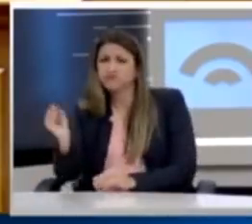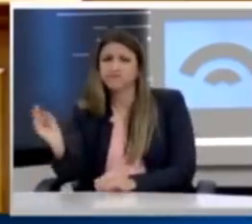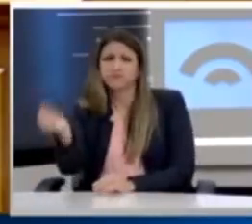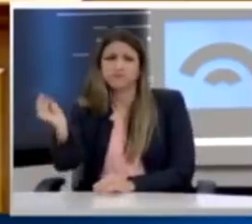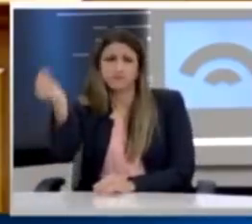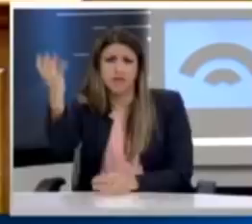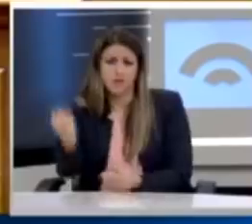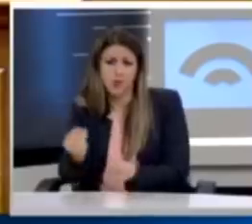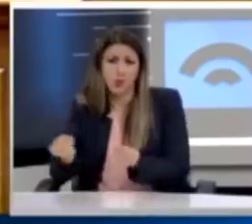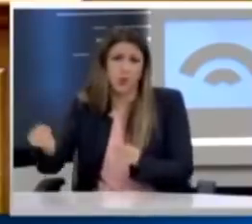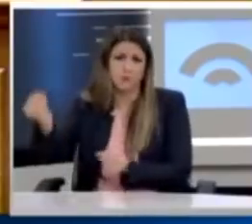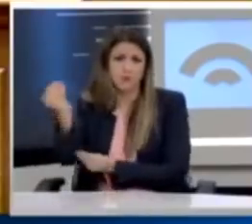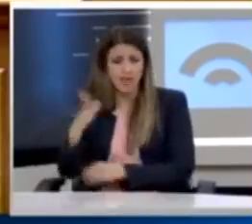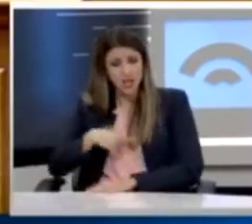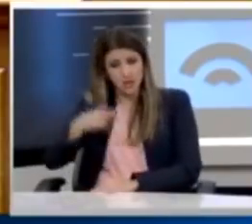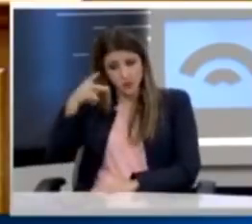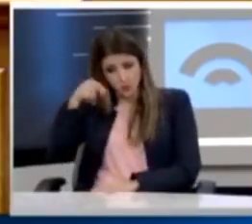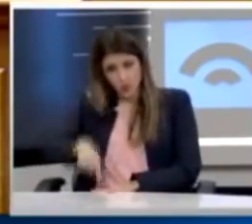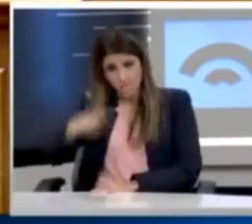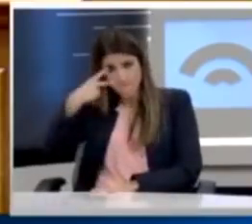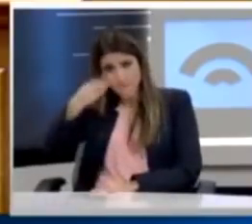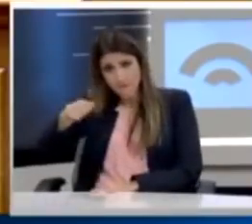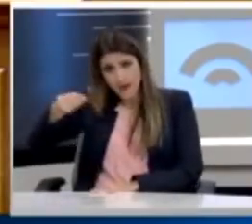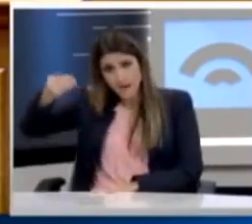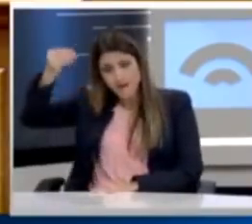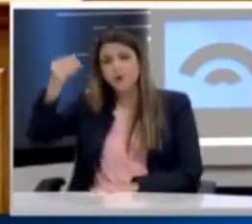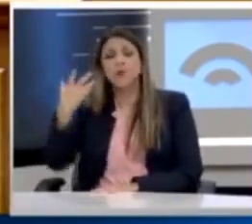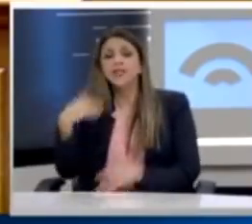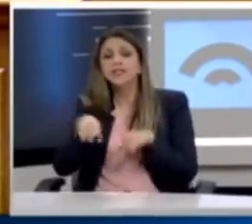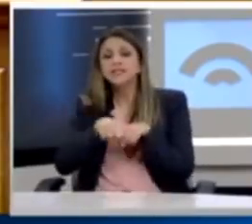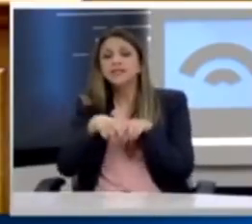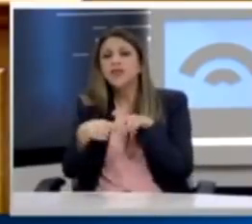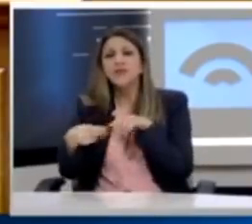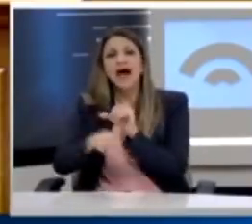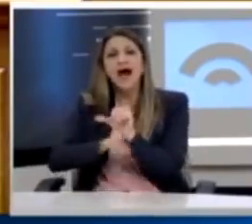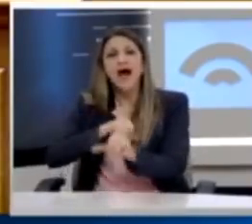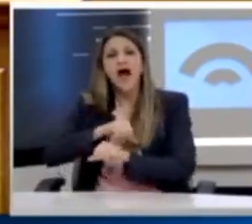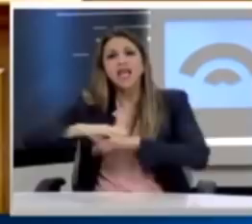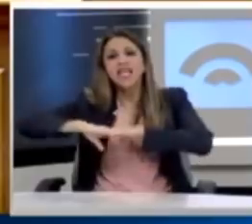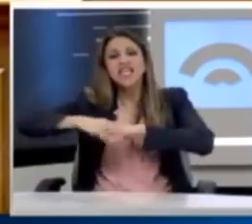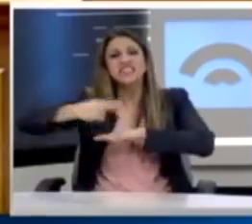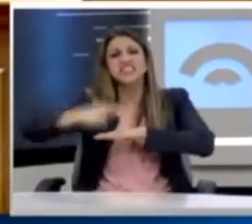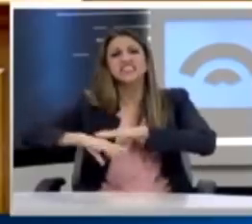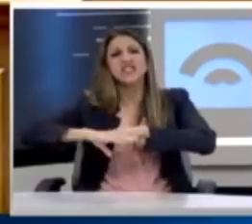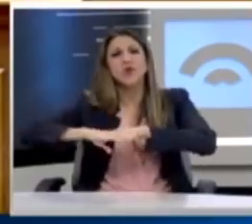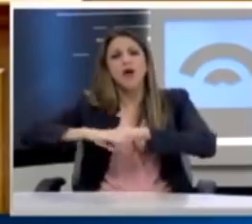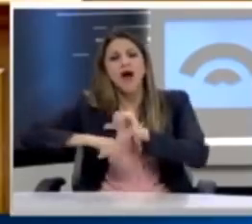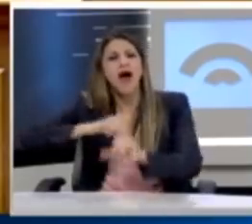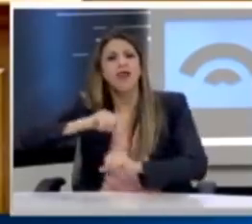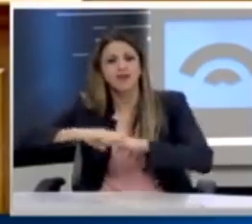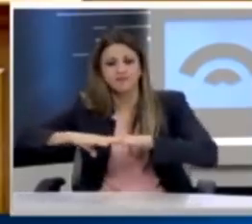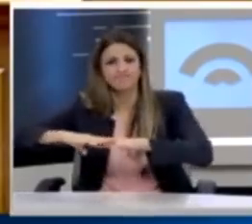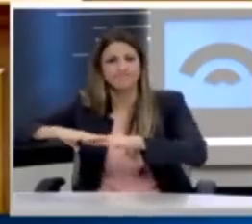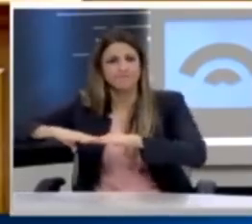τώρα που παρατηρείται μια μεγάλη κινητικότητα στο ζήτημα της αλλαγής συνόρων στην περιοχή των Βαλκανίων,